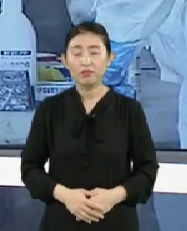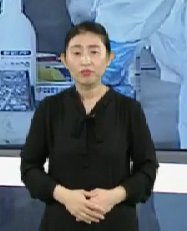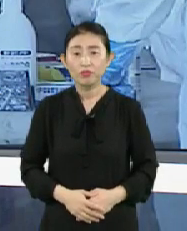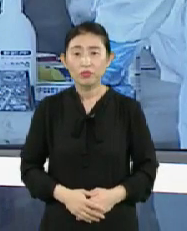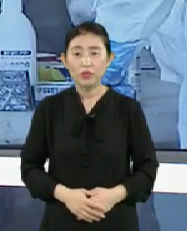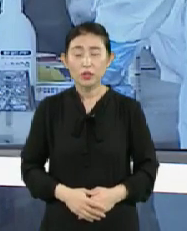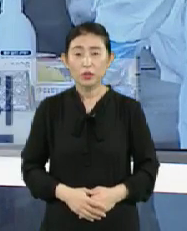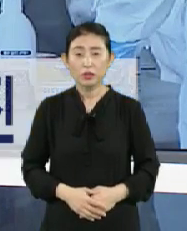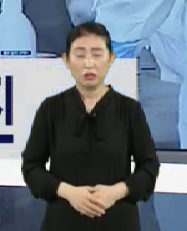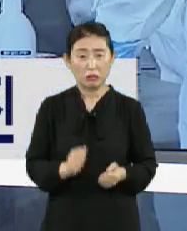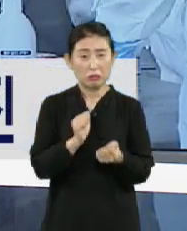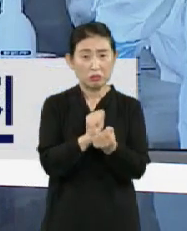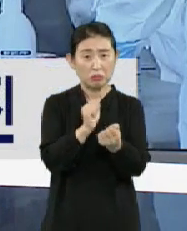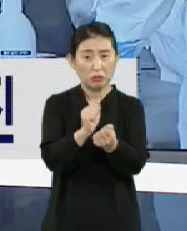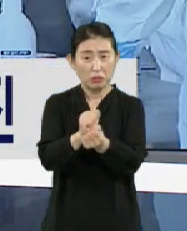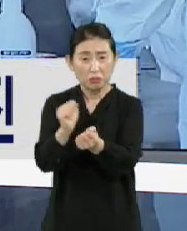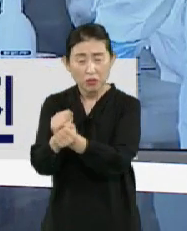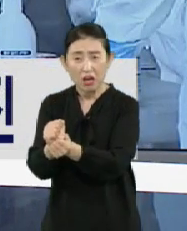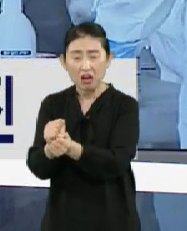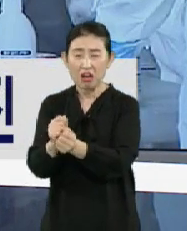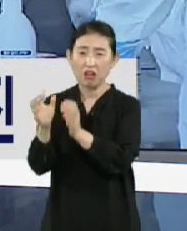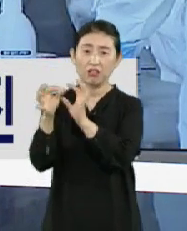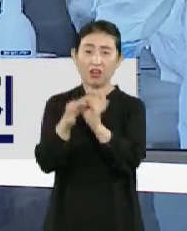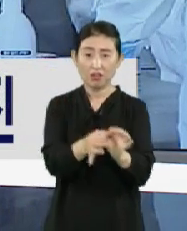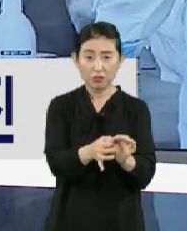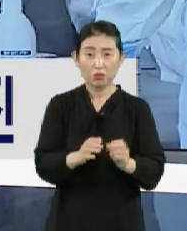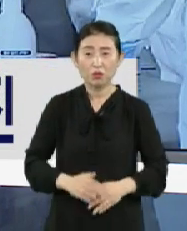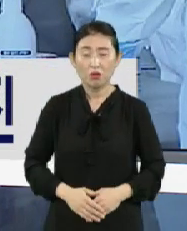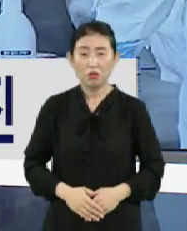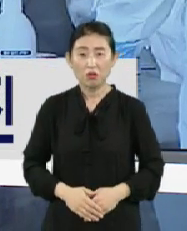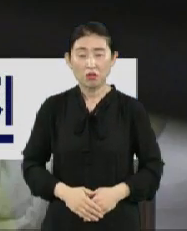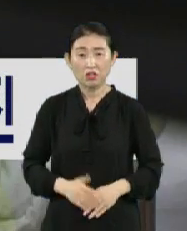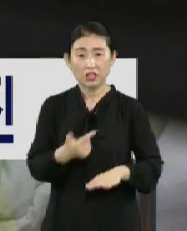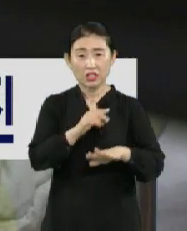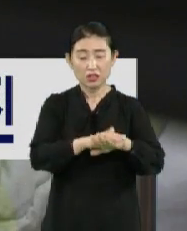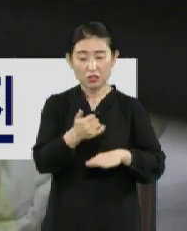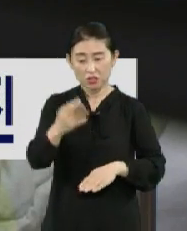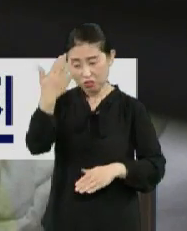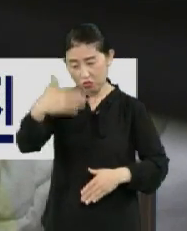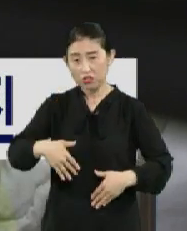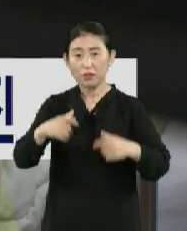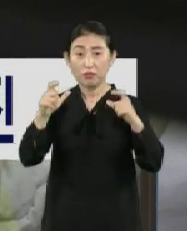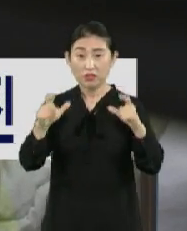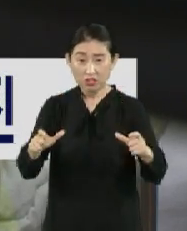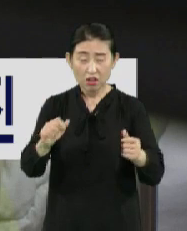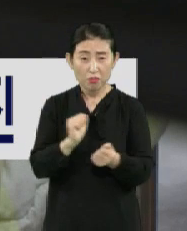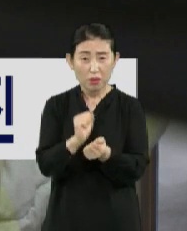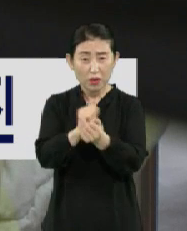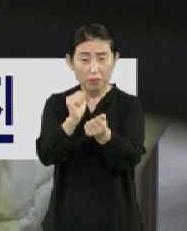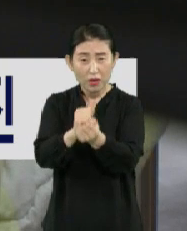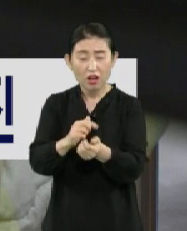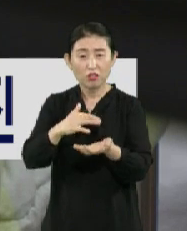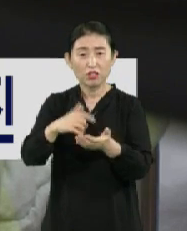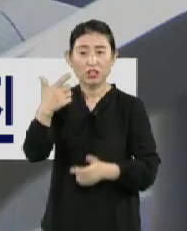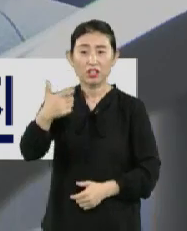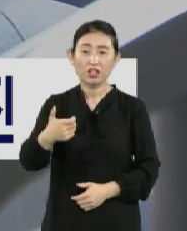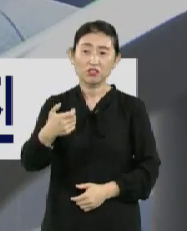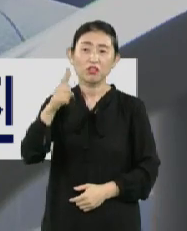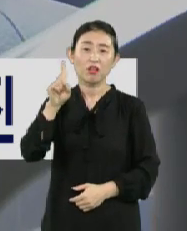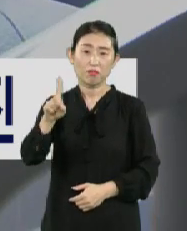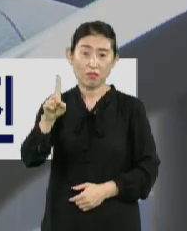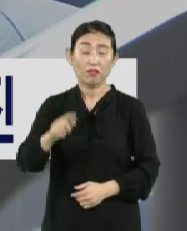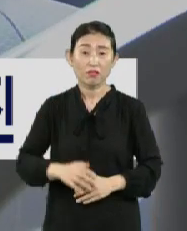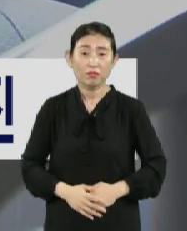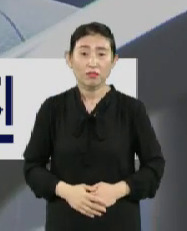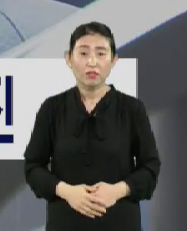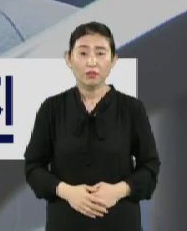소규모 집단 간염과 산발적인 확산이 계속 되며 밤사이 대전 세종 충남 에서 61명이 코로나 일부의 확진